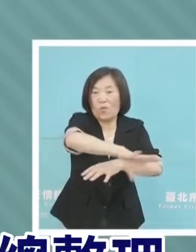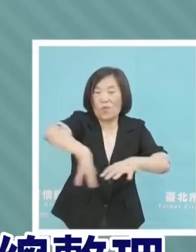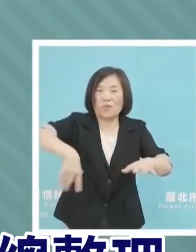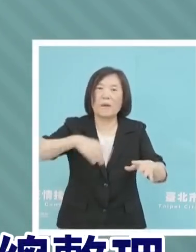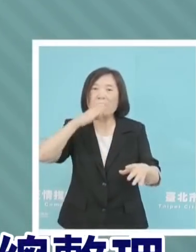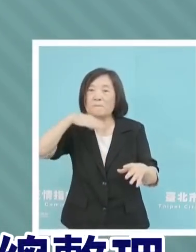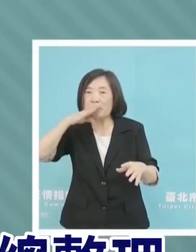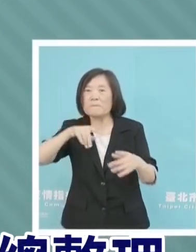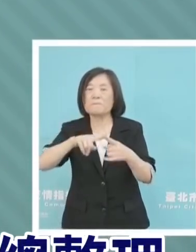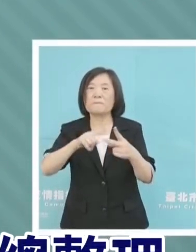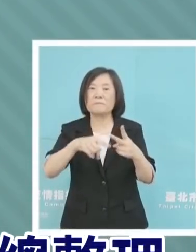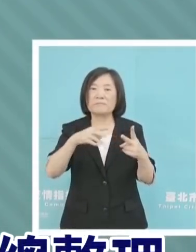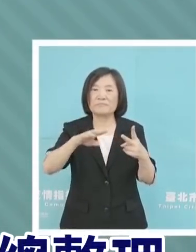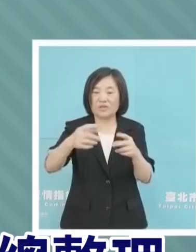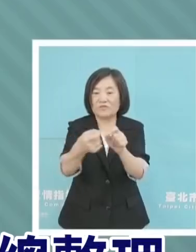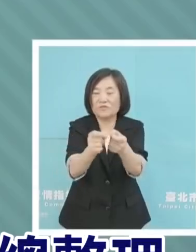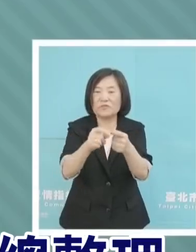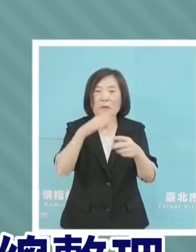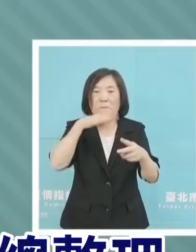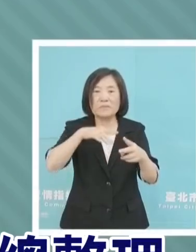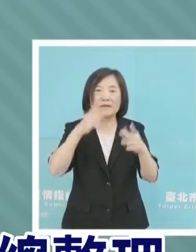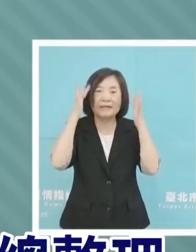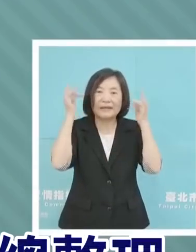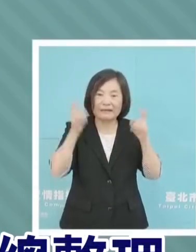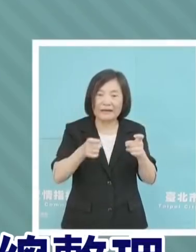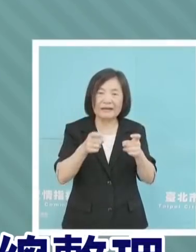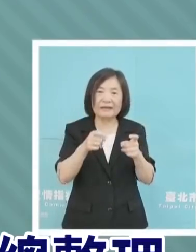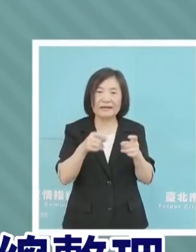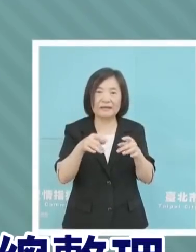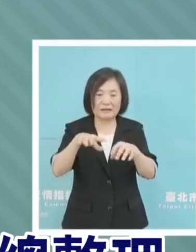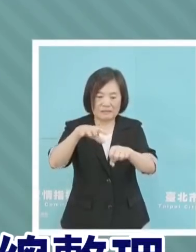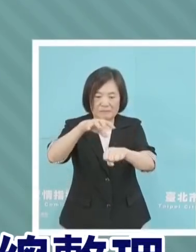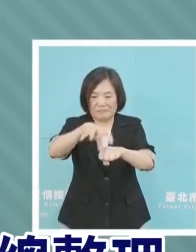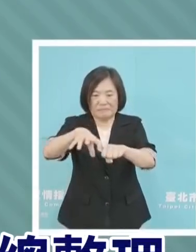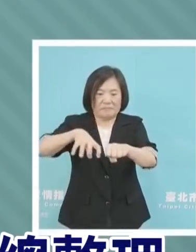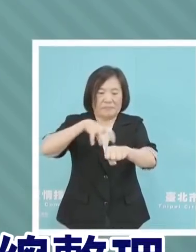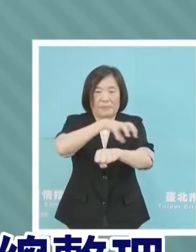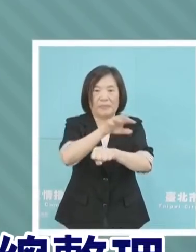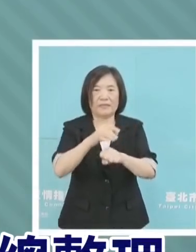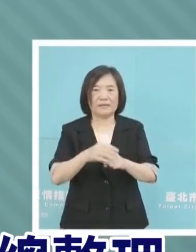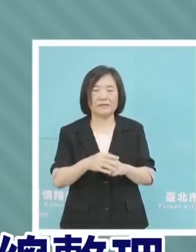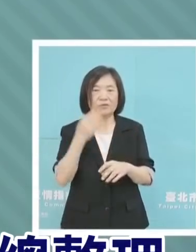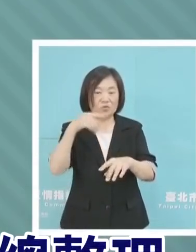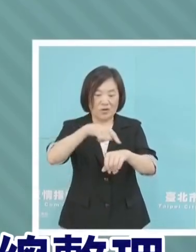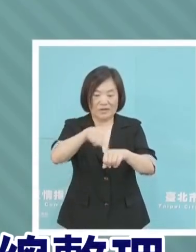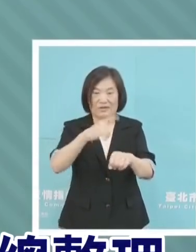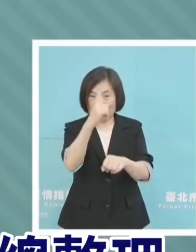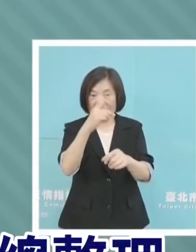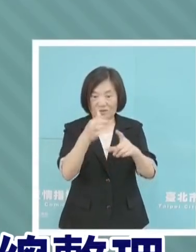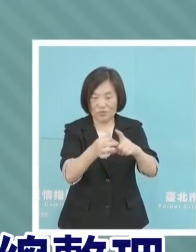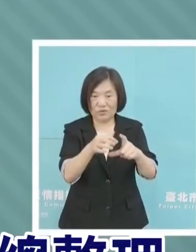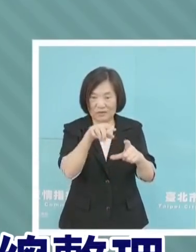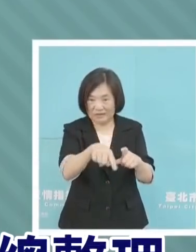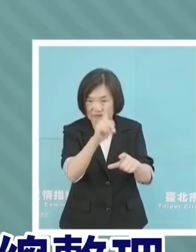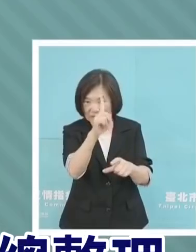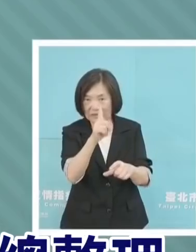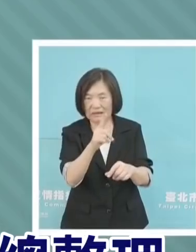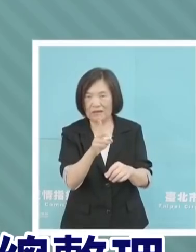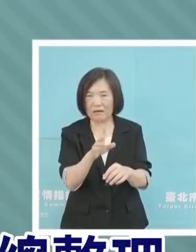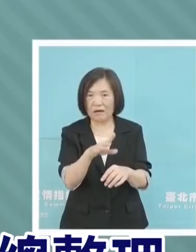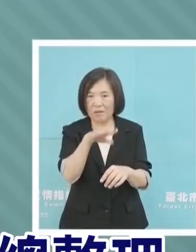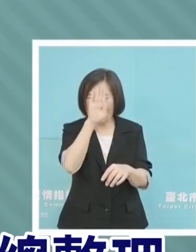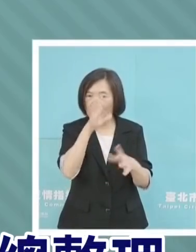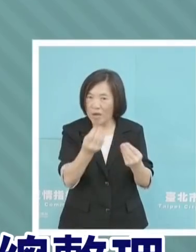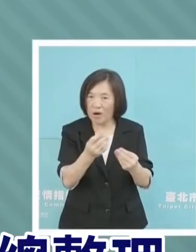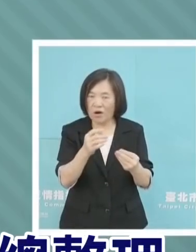止到我们自己台北市的南港，就是说，所以老实讲哦，单一个区，你不能看单一个地方，然后来